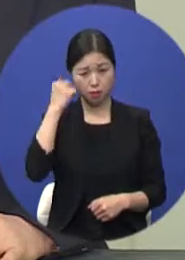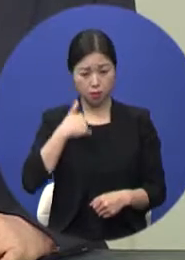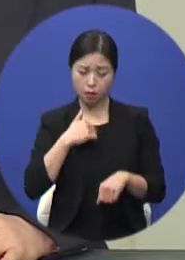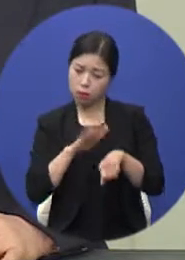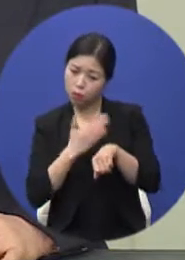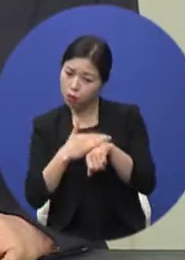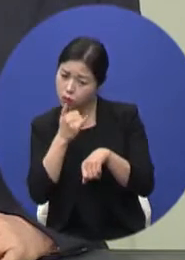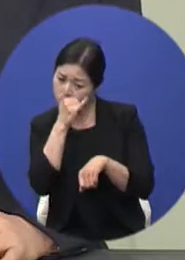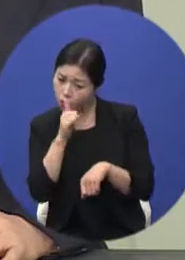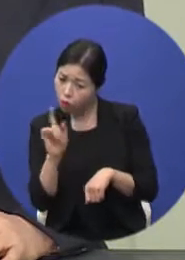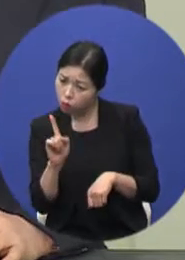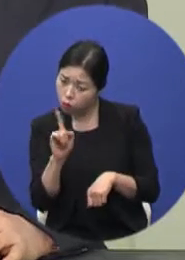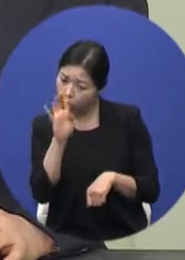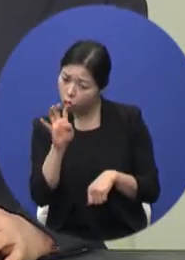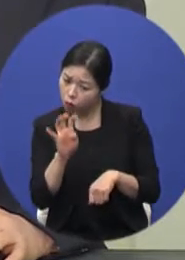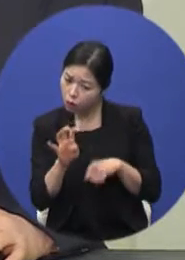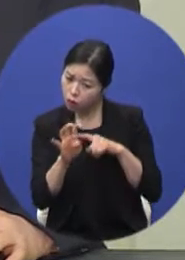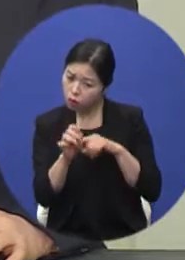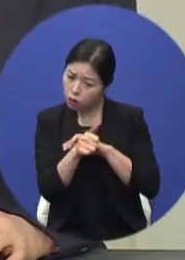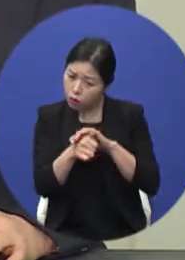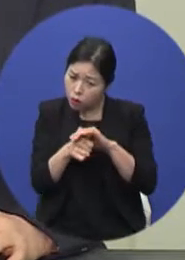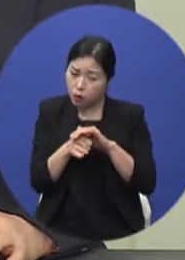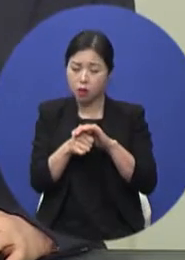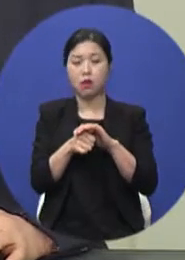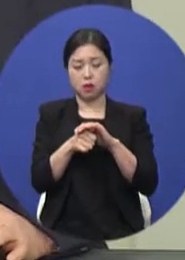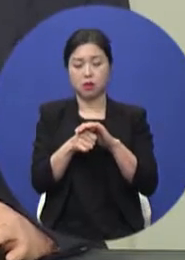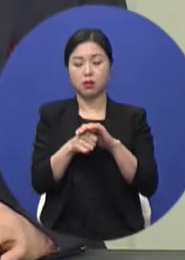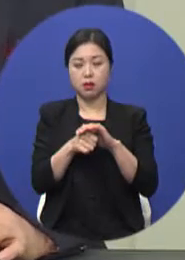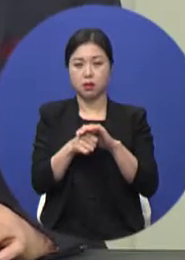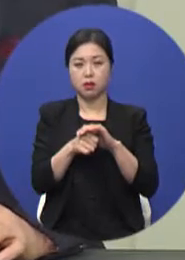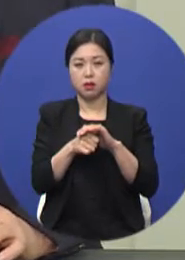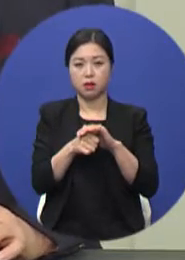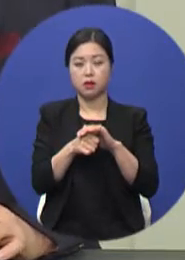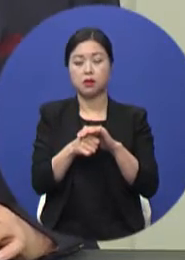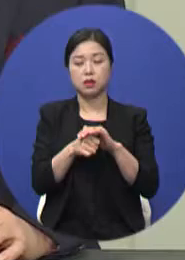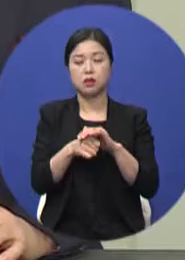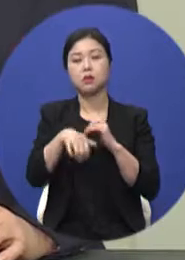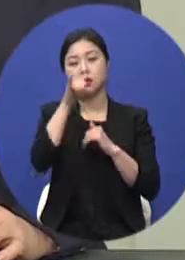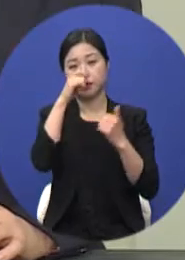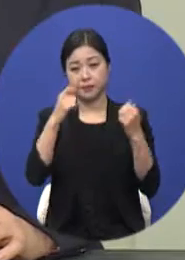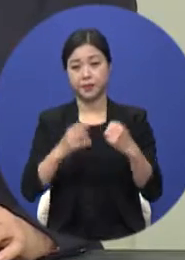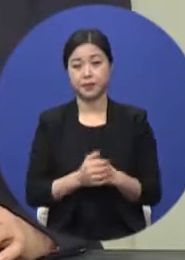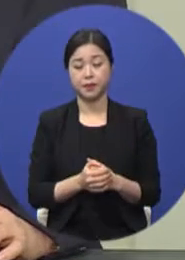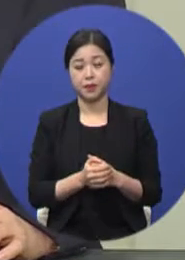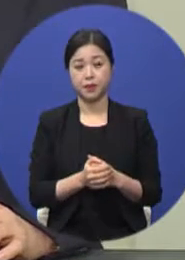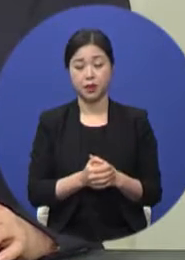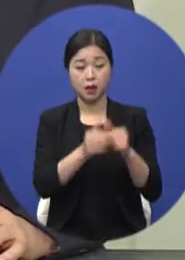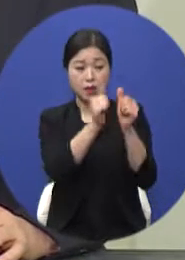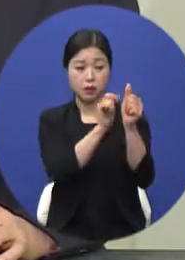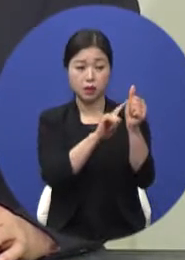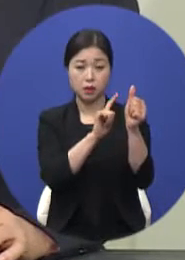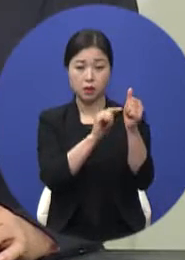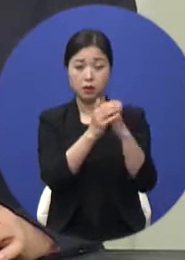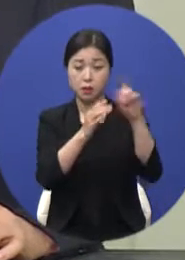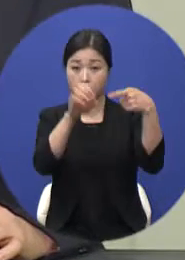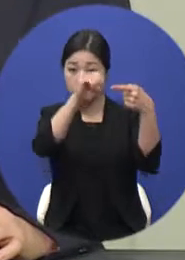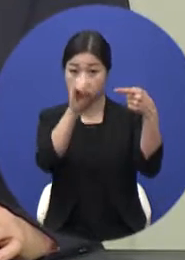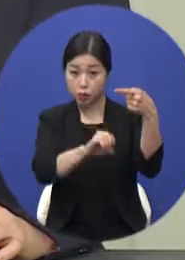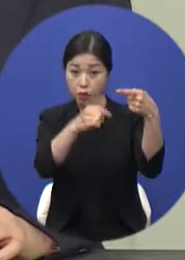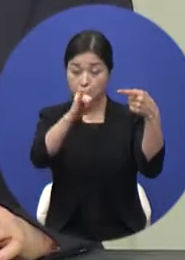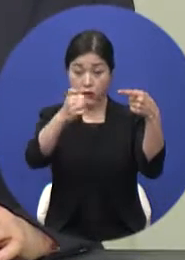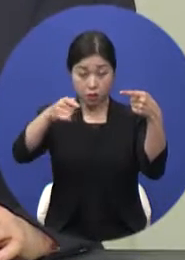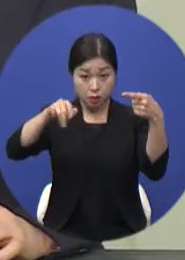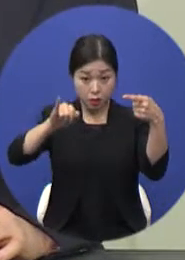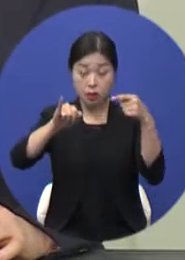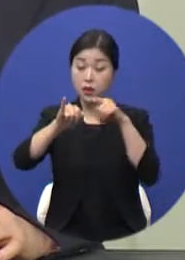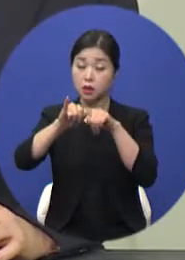뭘 잘못하고 있구나 이런 생각했다가 또 괜히 위축돼 갖고 그런 경우가 있는데 남성 갱년기는 실제로 100% 다 오는 게 아니고요. 보통의 남성들에서